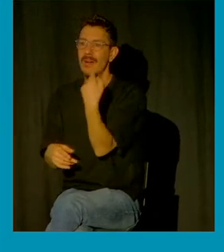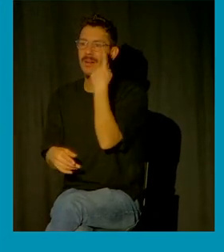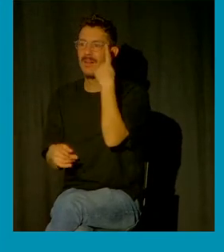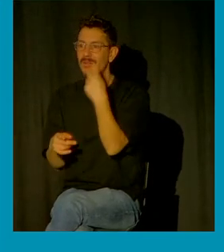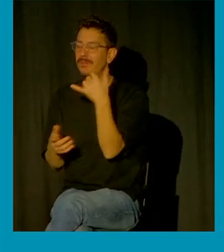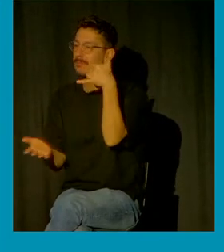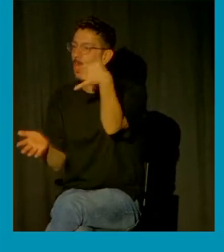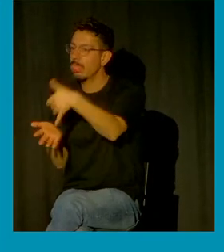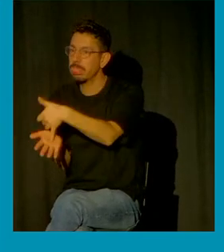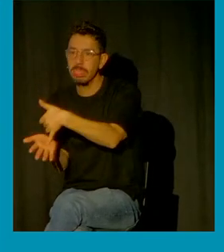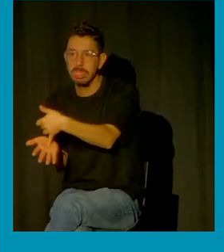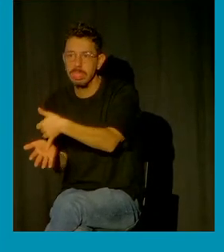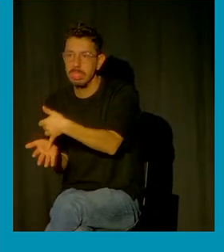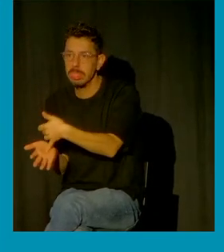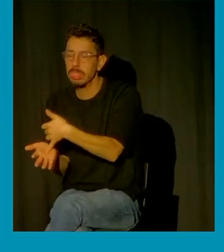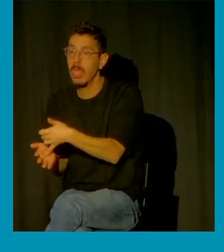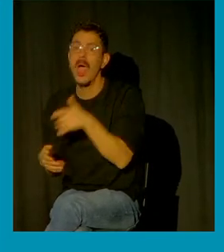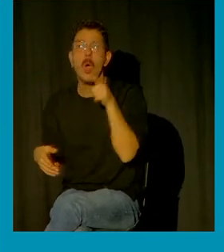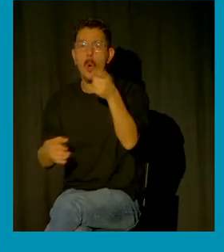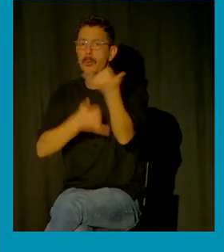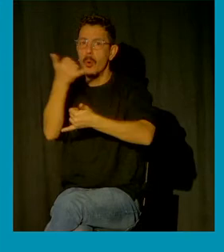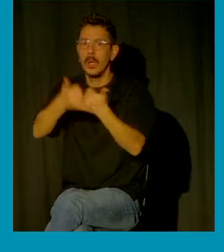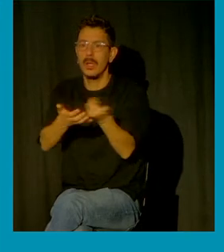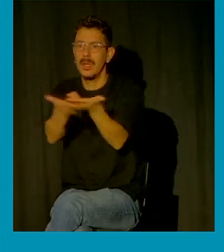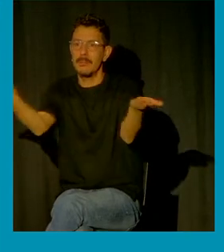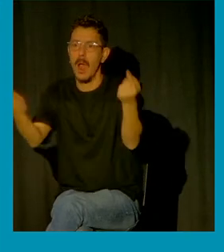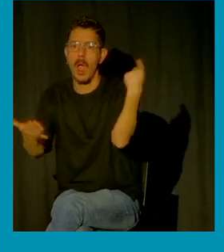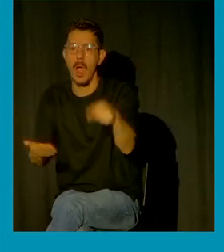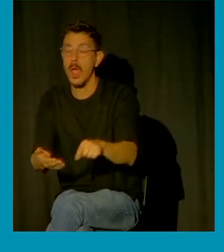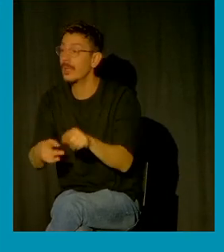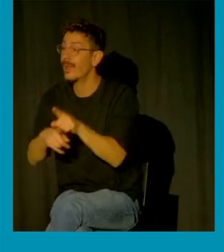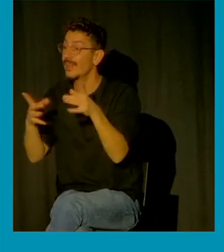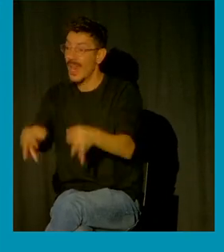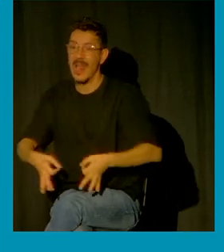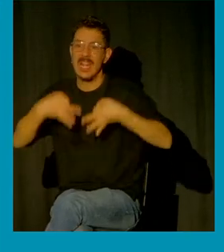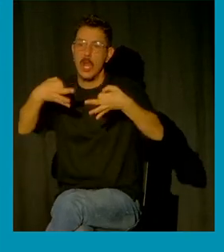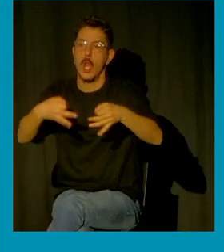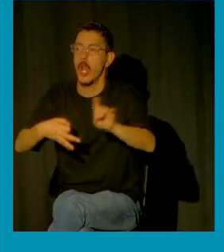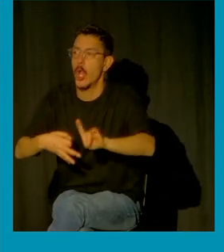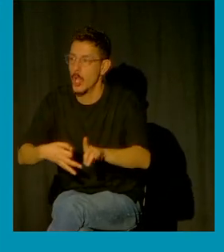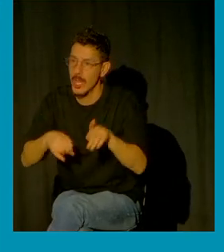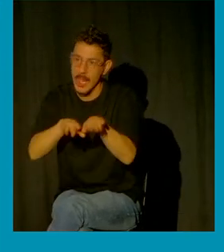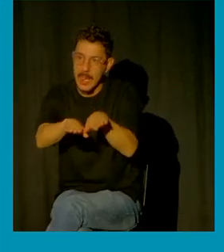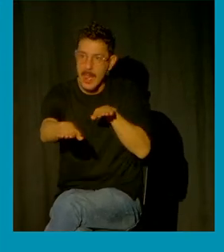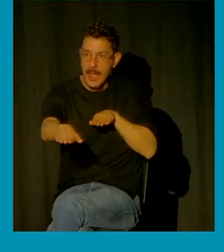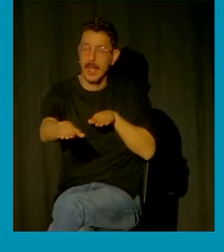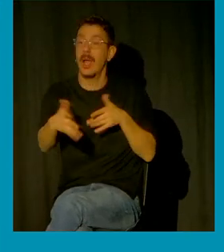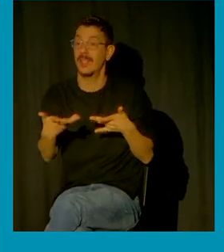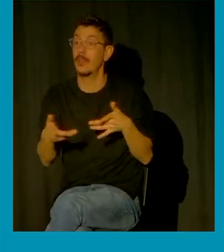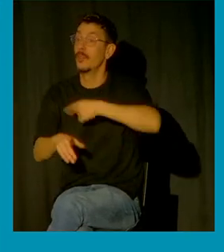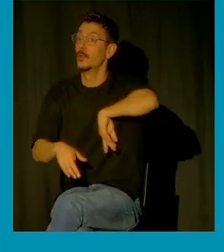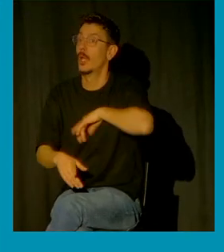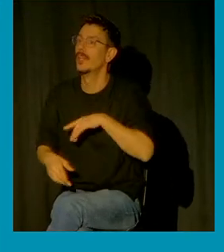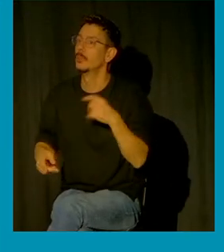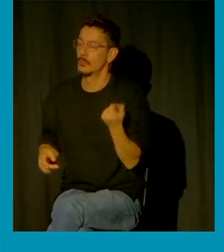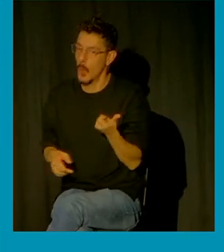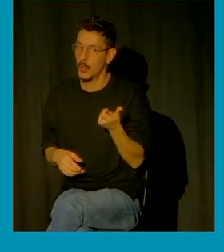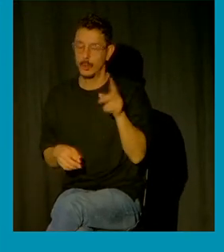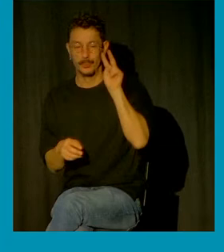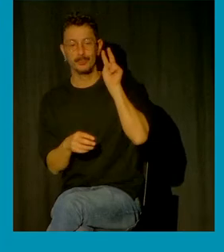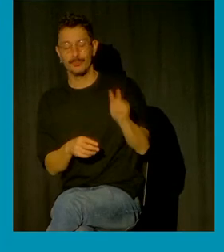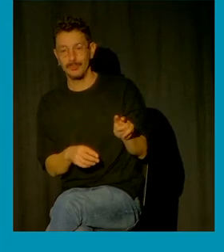problemàtica que s'havia d'adreçar i en aquest cas el que fem és recollir tota aquella expertesa totes aquelles